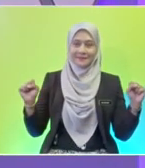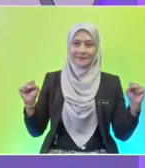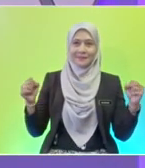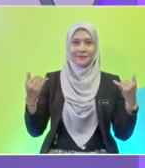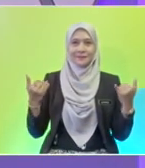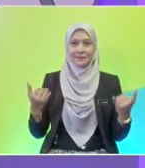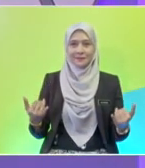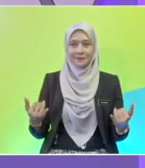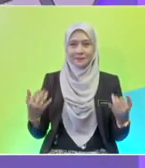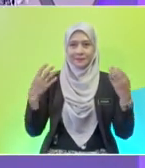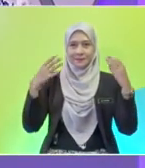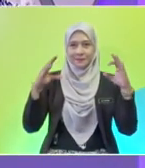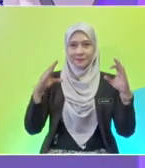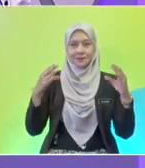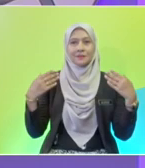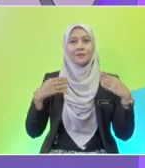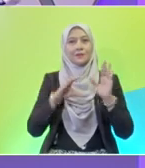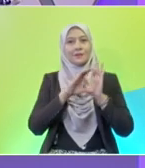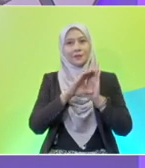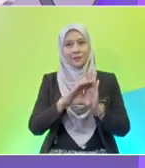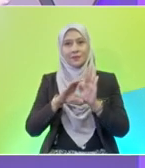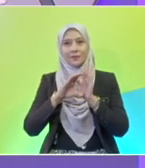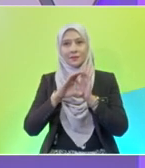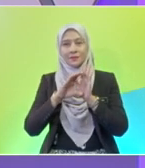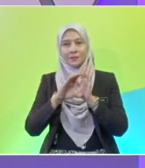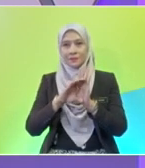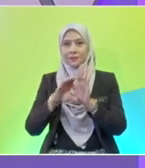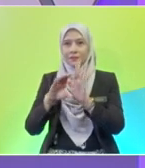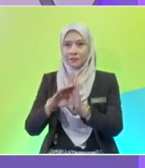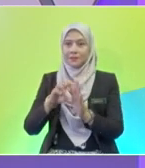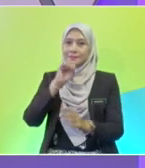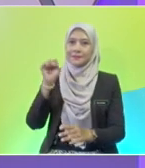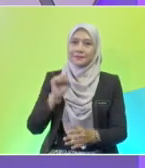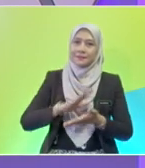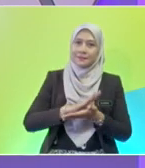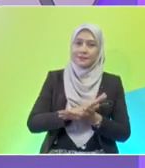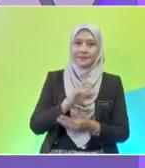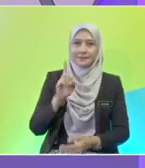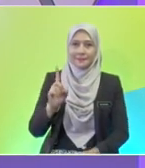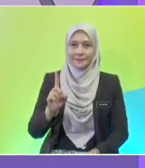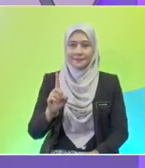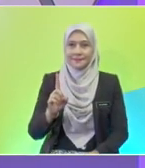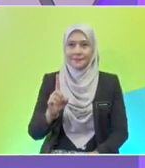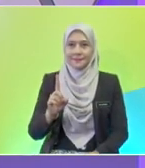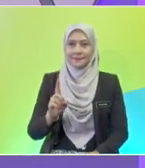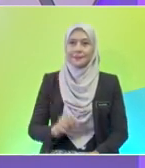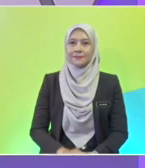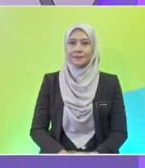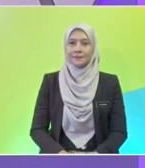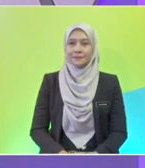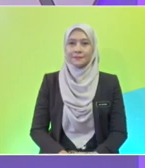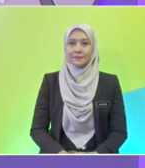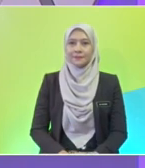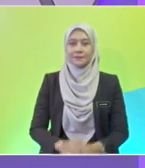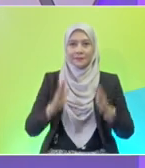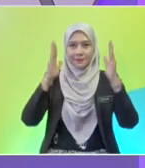sini jago ada beberapa contoh soal Lan kertas 1 yang sama sama kita Jawab jadi jago harap